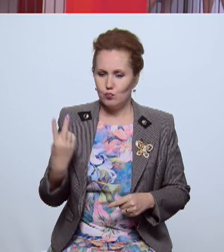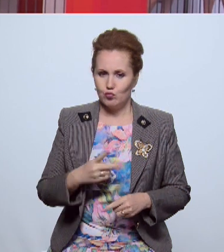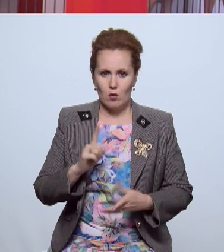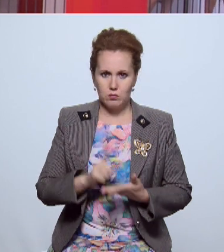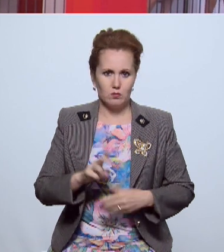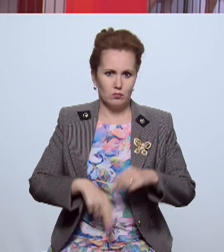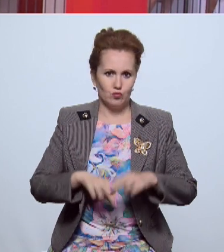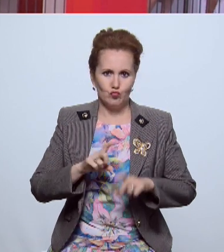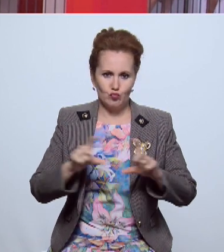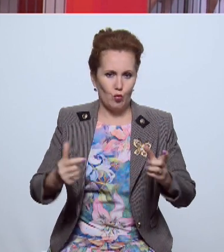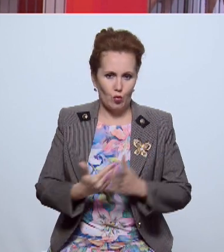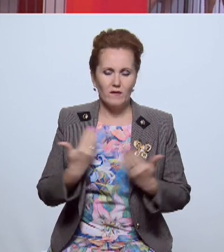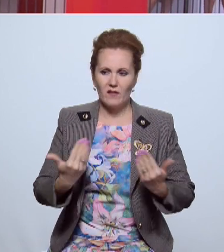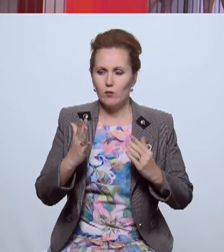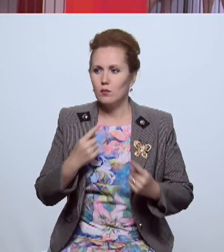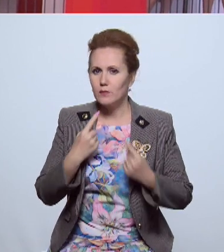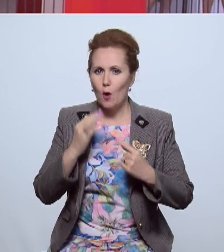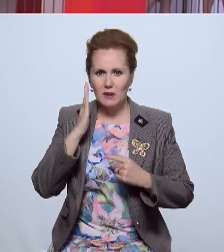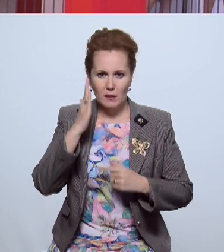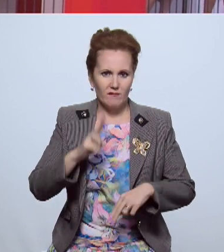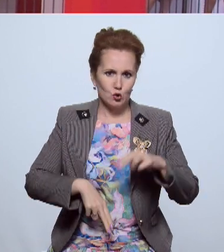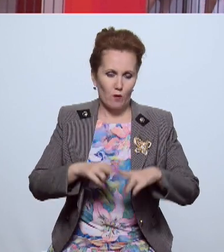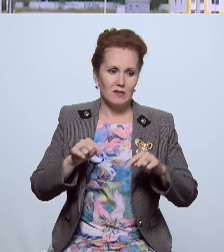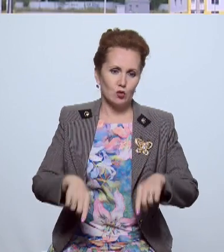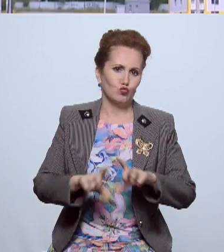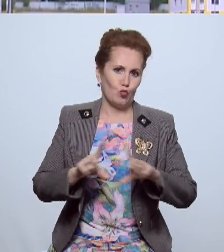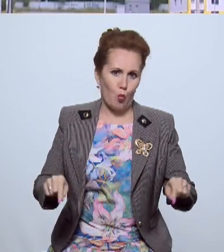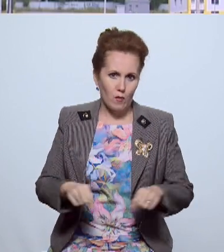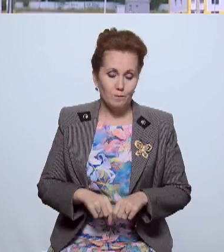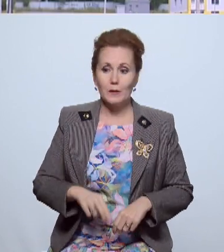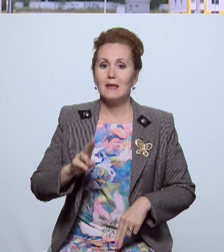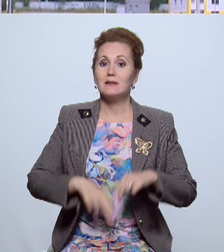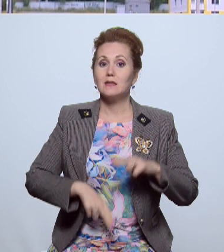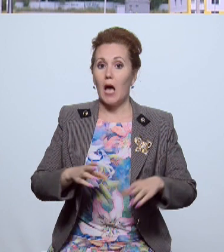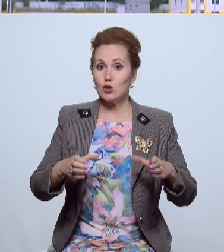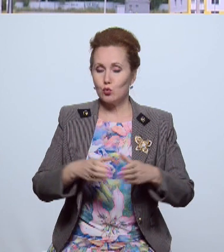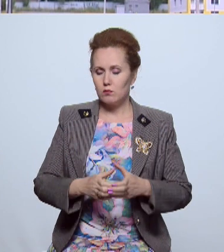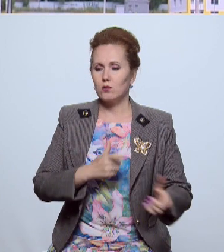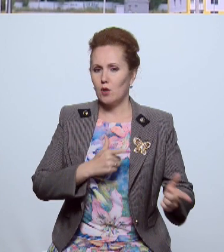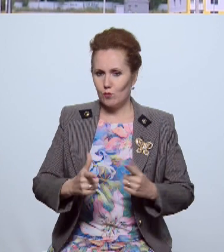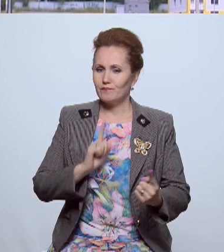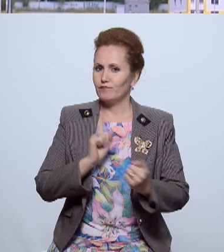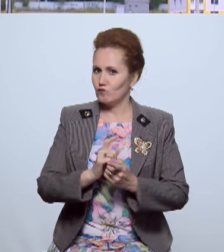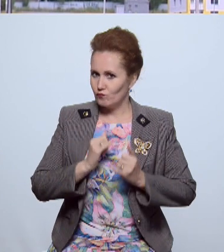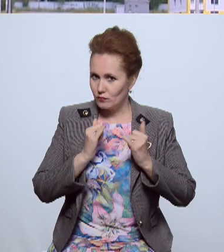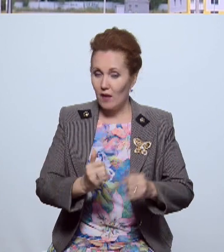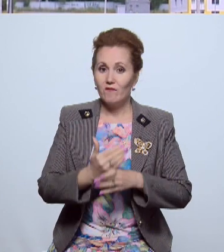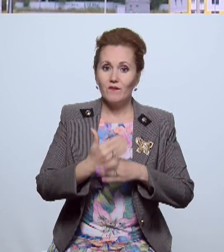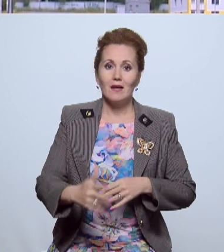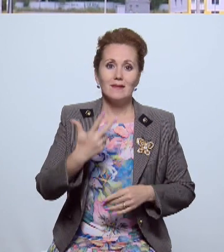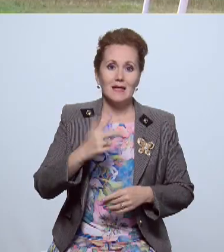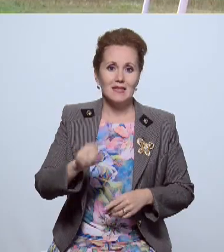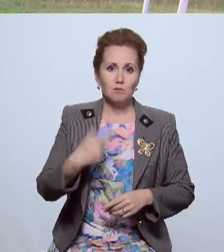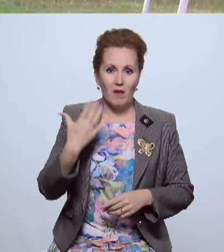Поэтому, конечно же, мы сегодня будем говорить о перспективах строительства здесь школы. Застройщик готов пойти навстречу и выделить 3,5 гектара земли